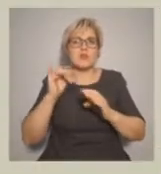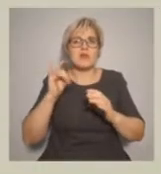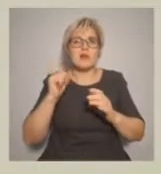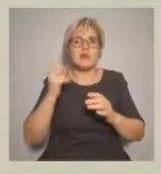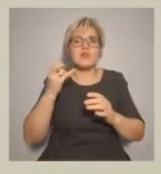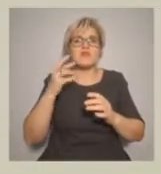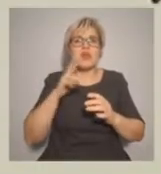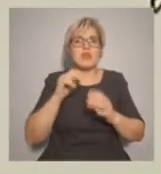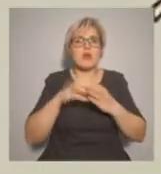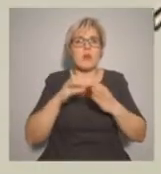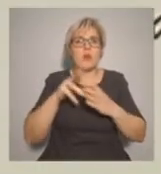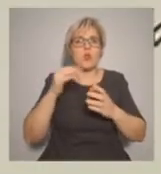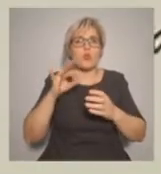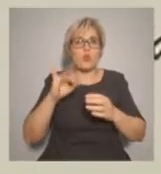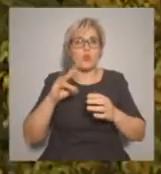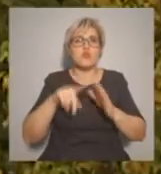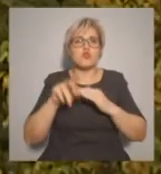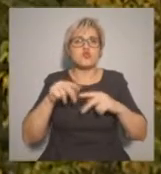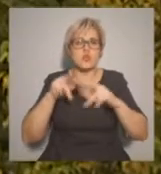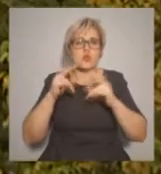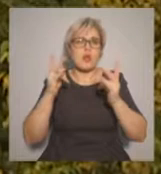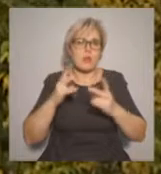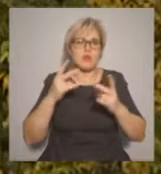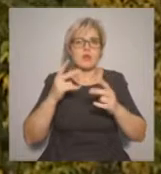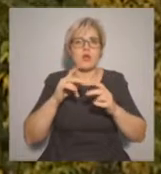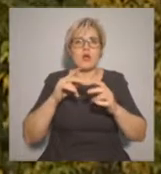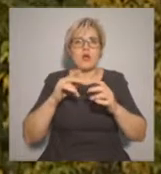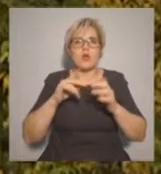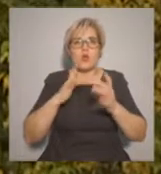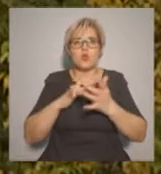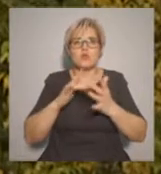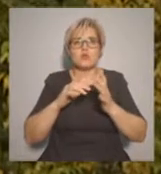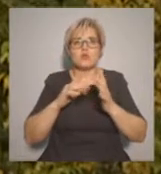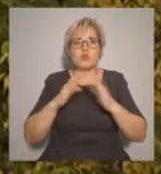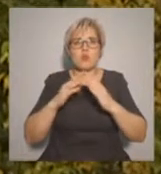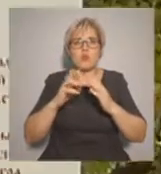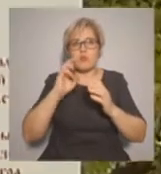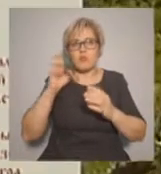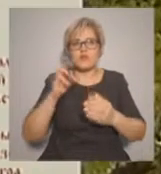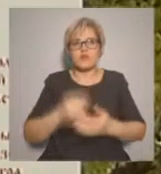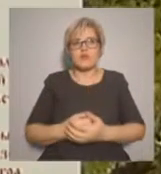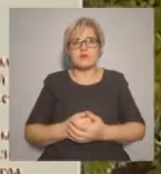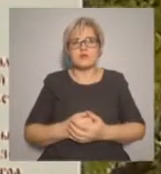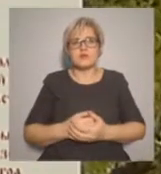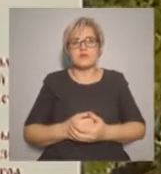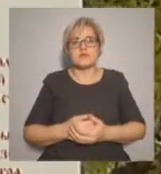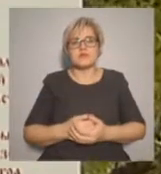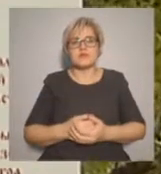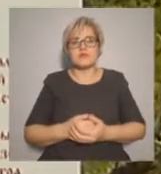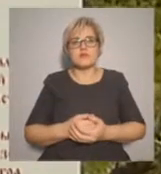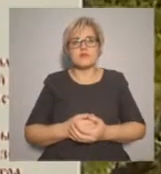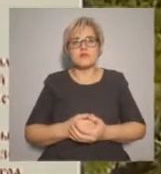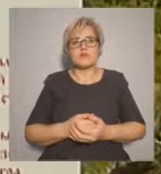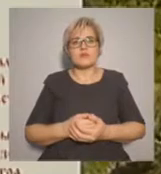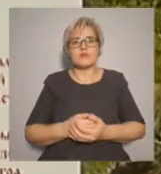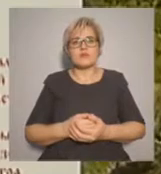компания «Лукойл» начала строительство необходимого городу Дома Божьего. Проект храма был утвержден Святейшим Патриархом Московским и всея Руси Кириллом в